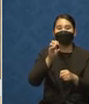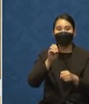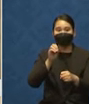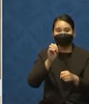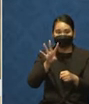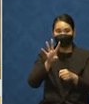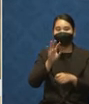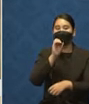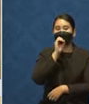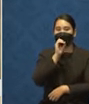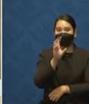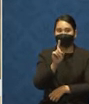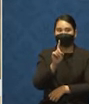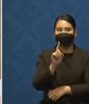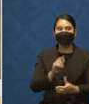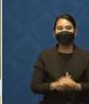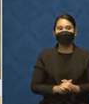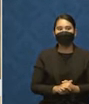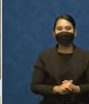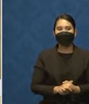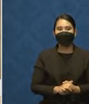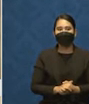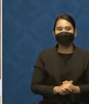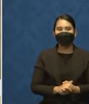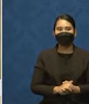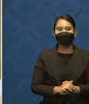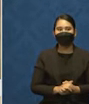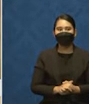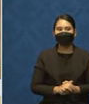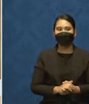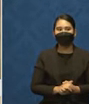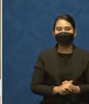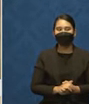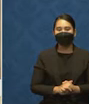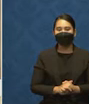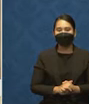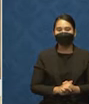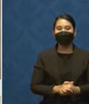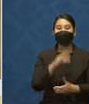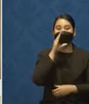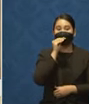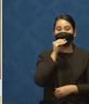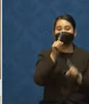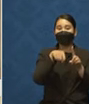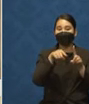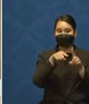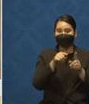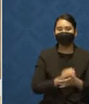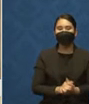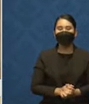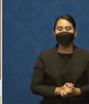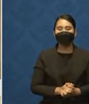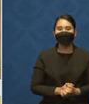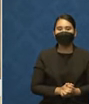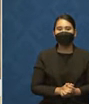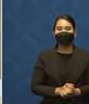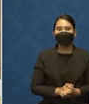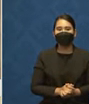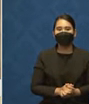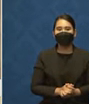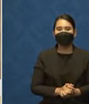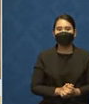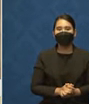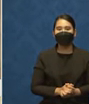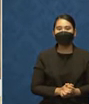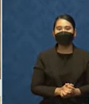อันนี้บอกสวิตอาร์มี่โดนแครชดีลทูดีไซน์ฟอร์นะครับของประเทศส